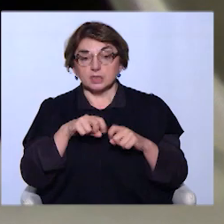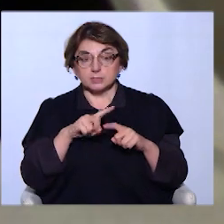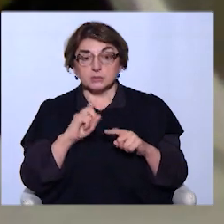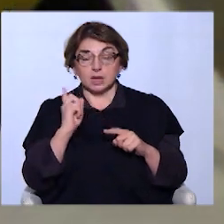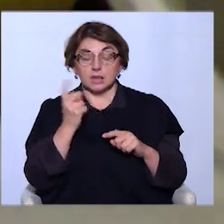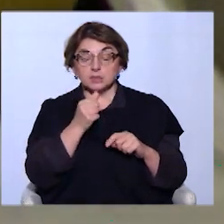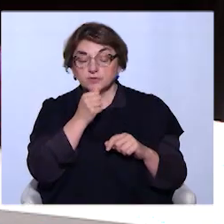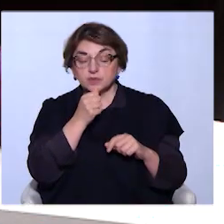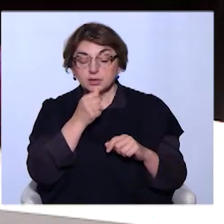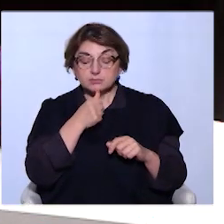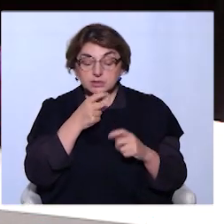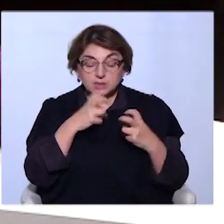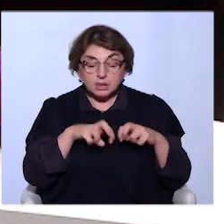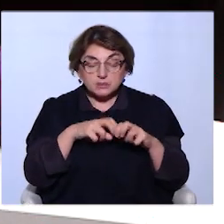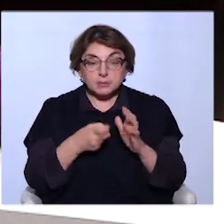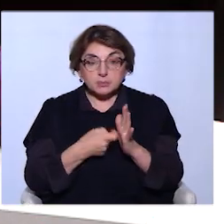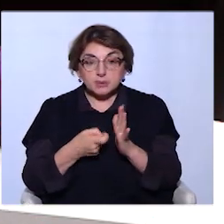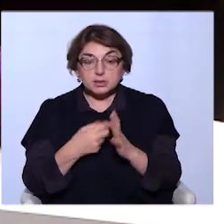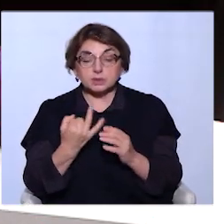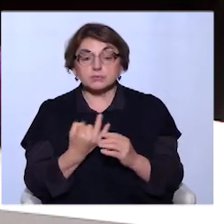ჩვენი კვლევისათვის გვჭირდება.